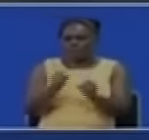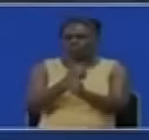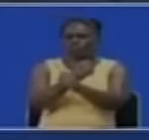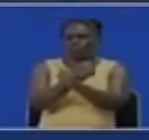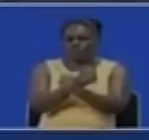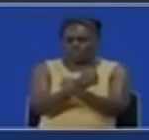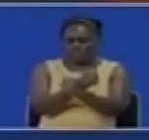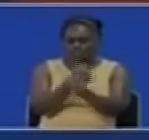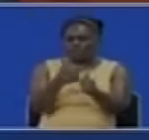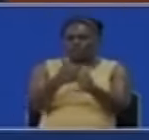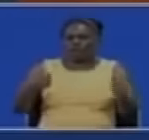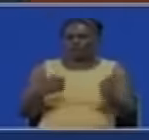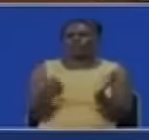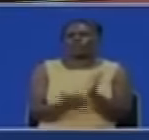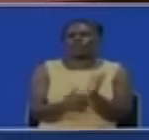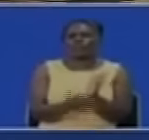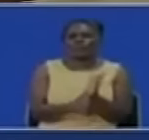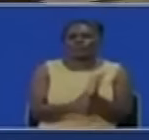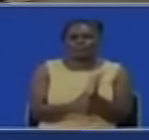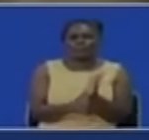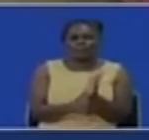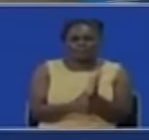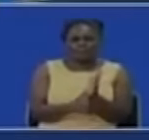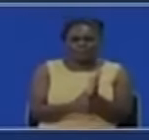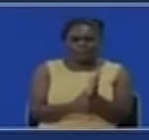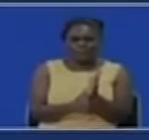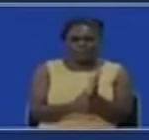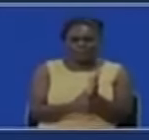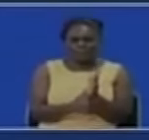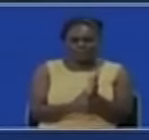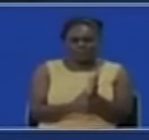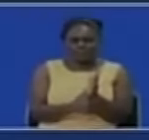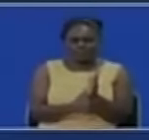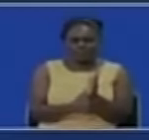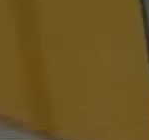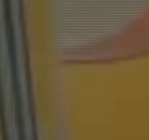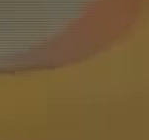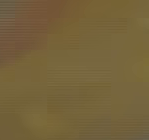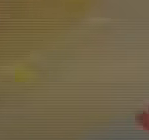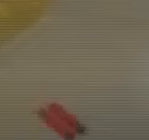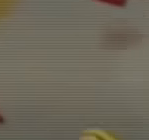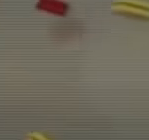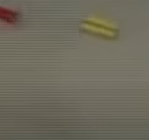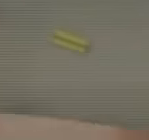mambo. Nicholas Ombua, KTN Leo, Nairobi.